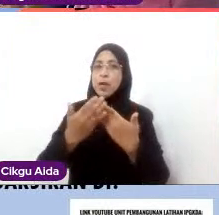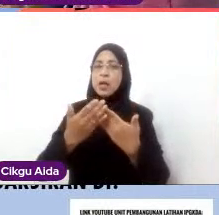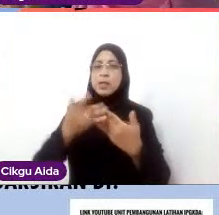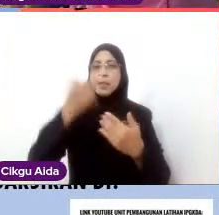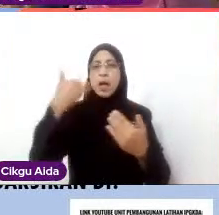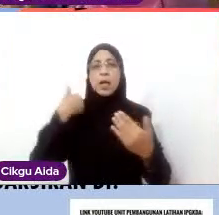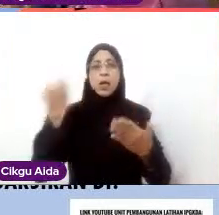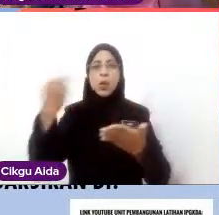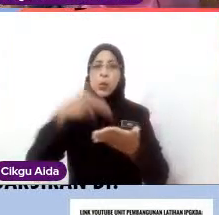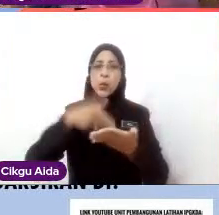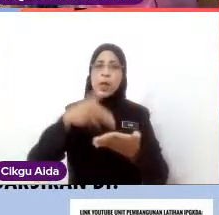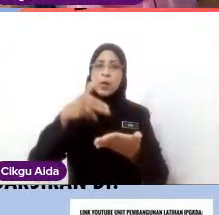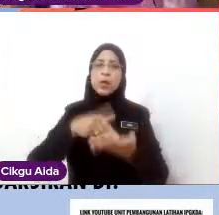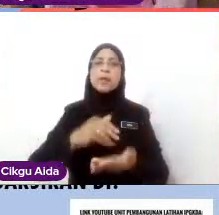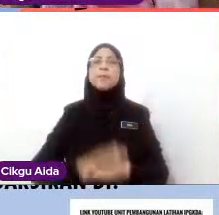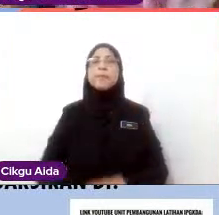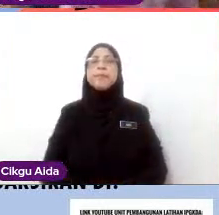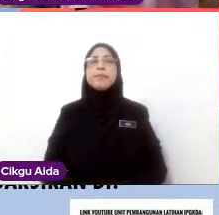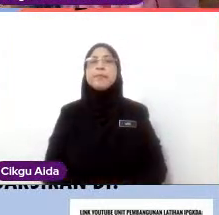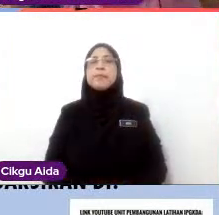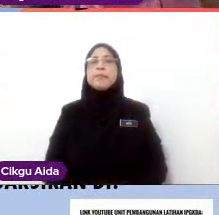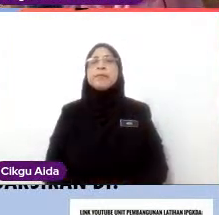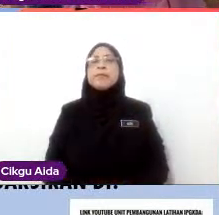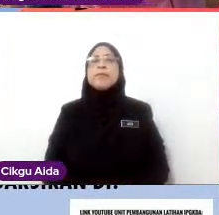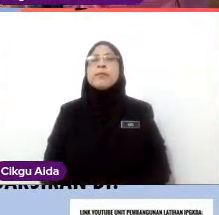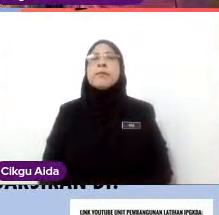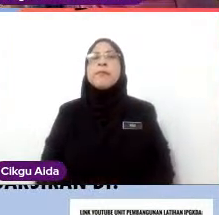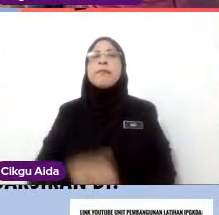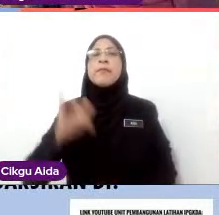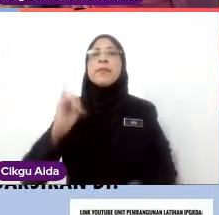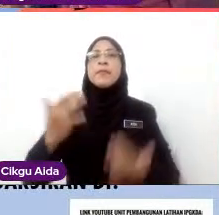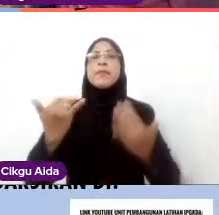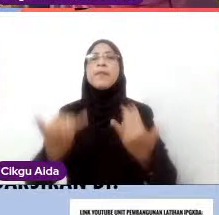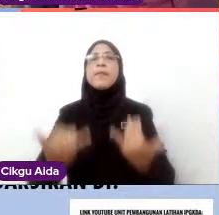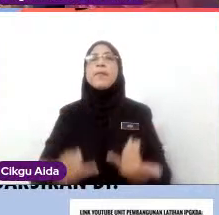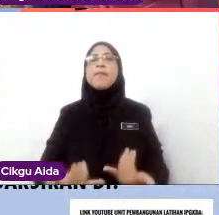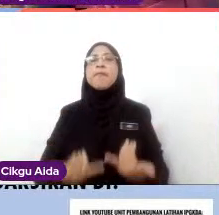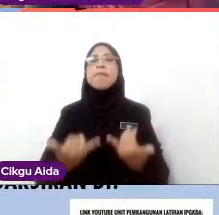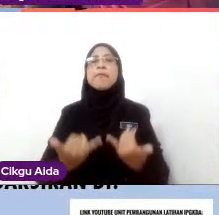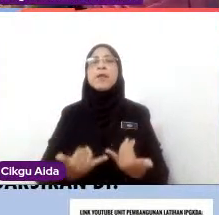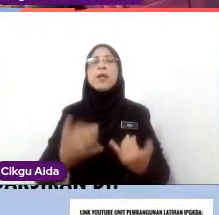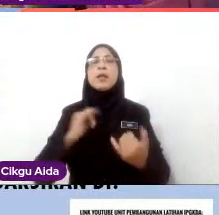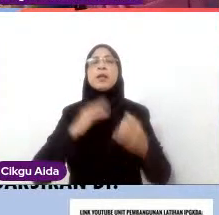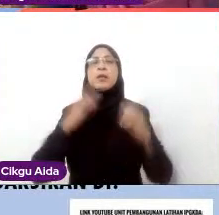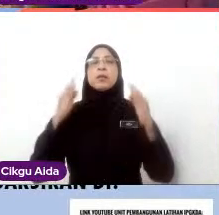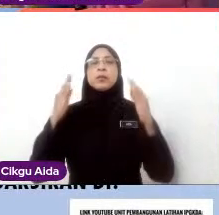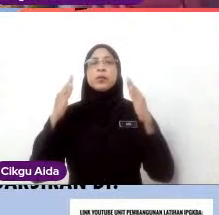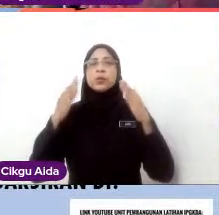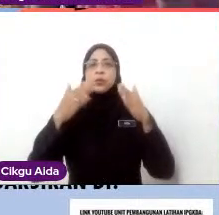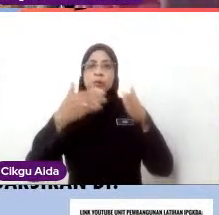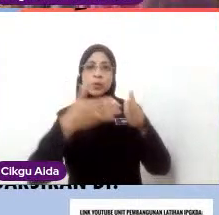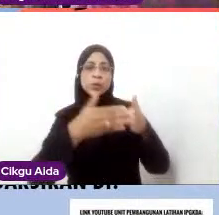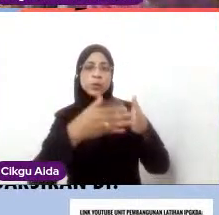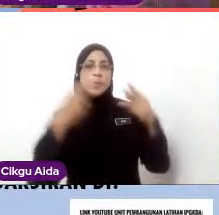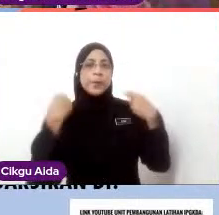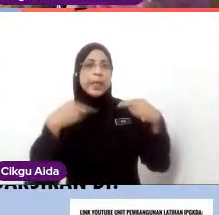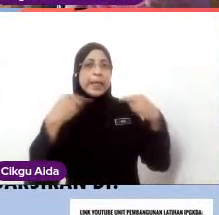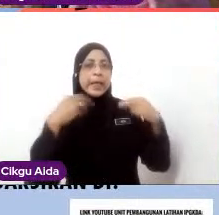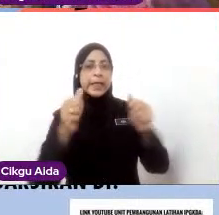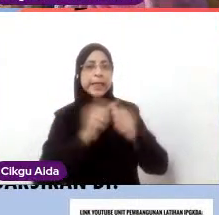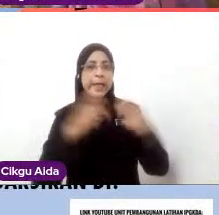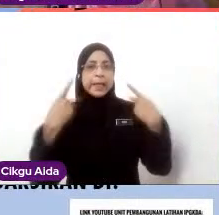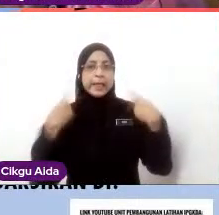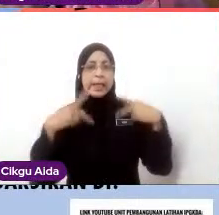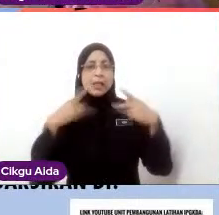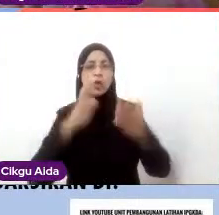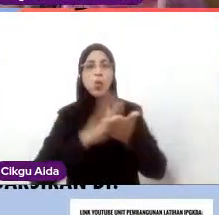Memang terbaiklah. Okay, jadi yang ini, ini adalah satu sudut perniagaan dekat koperasi. Dia